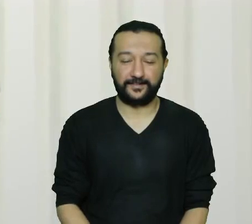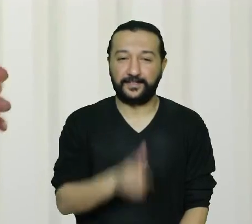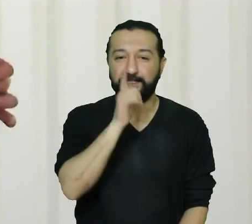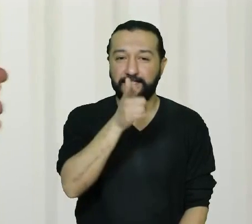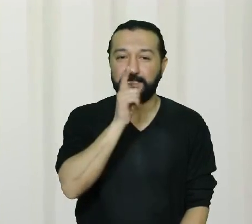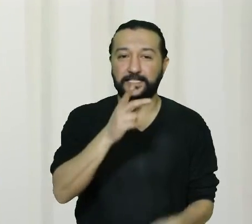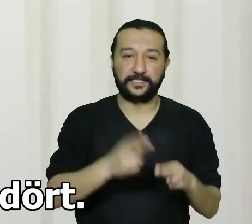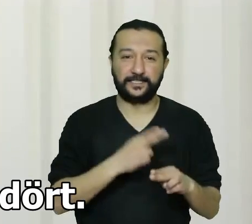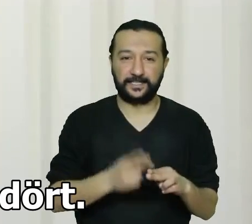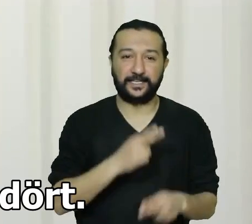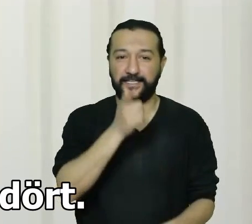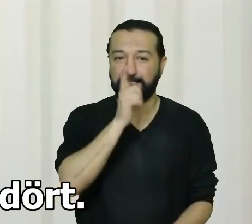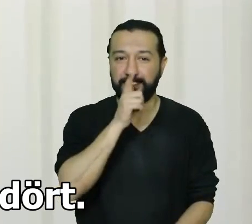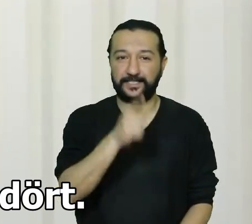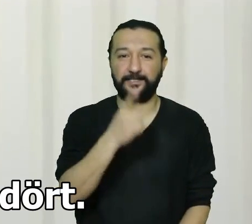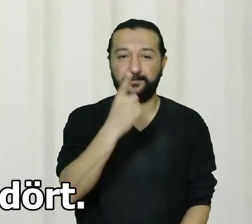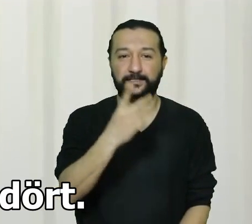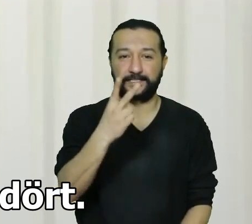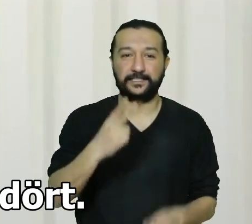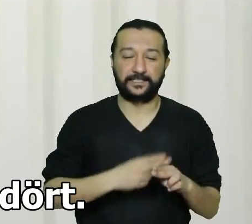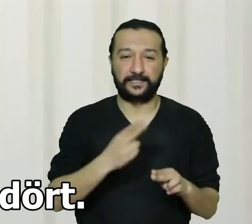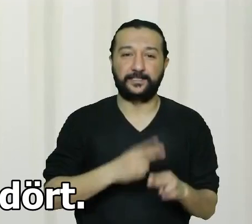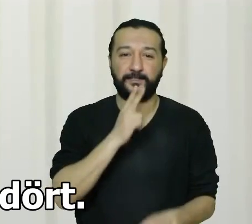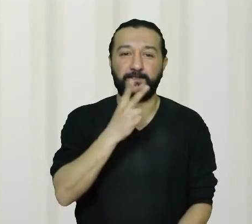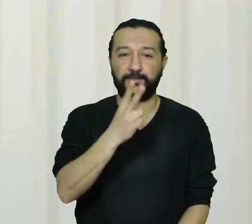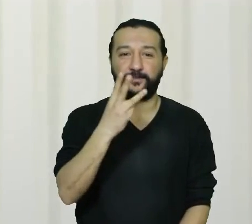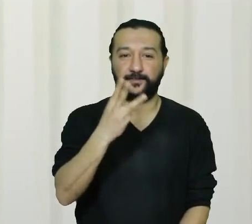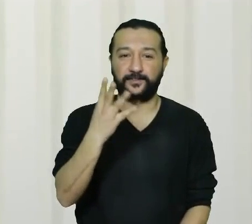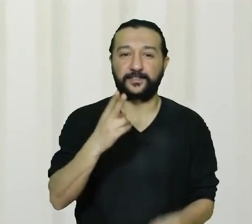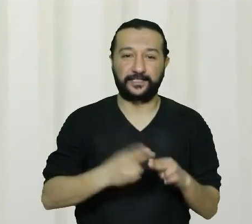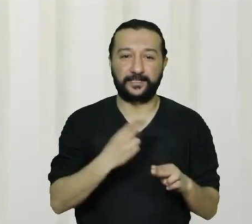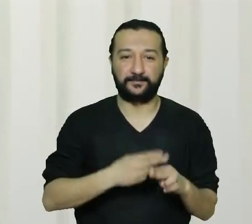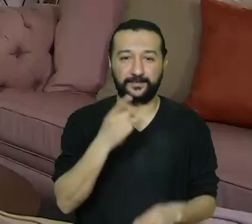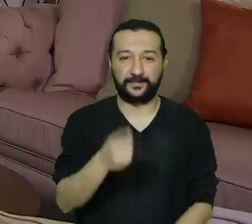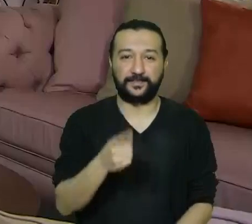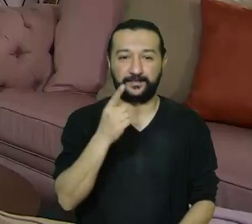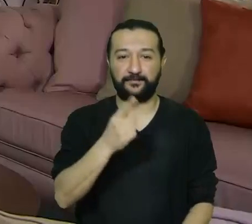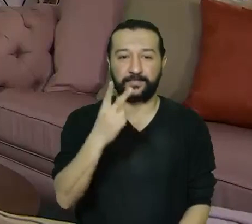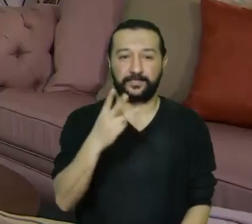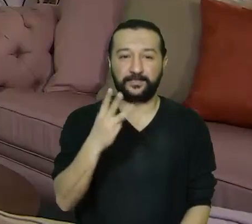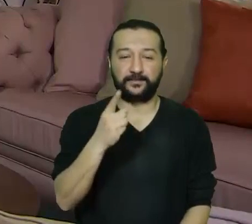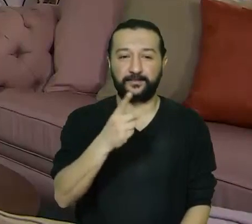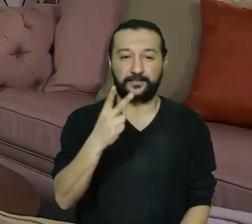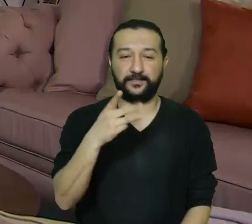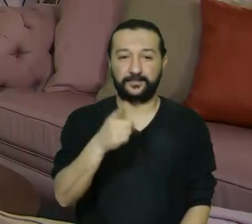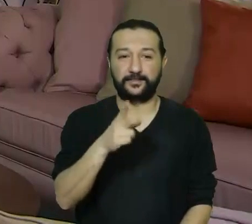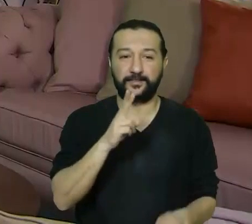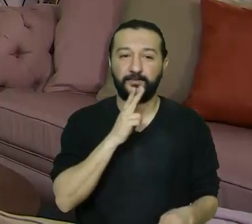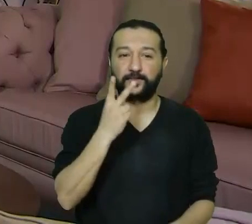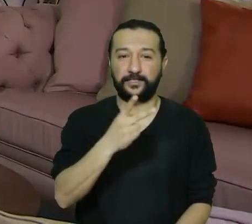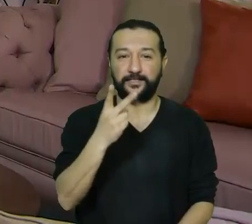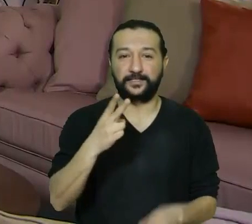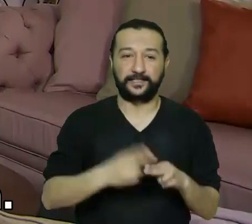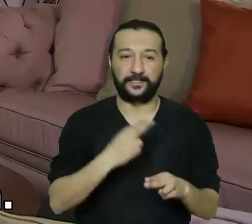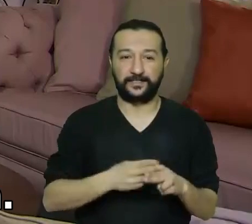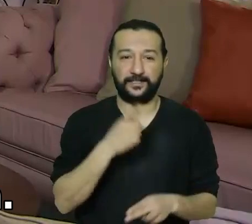Se, se, se, bir, iki deneme, son, iki, üç, dört, se, deneme, bir, iki, bir, iki, mikrofon bir, kablosuz, iki, telsiz